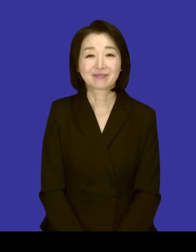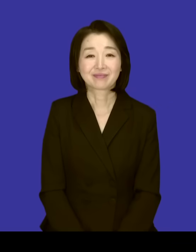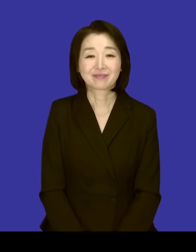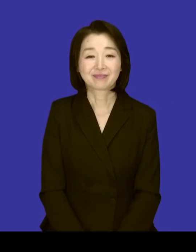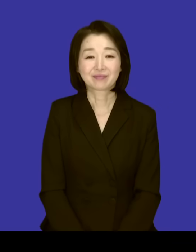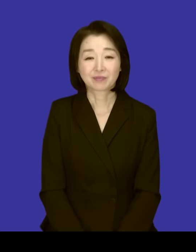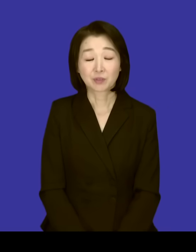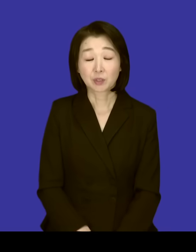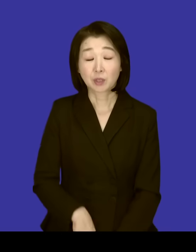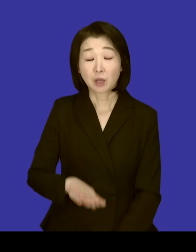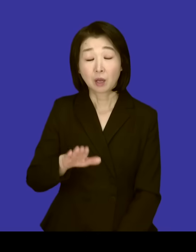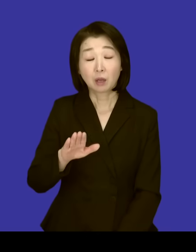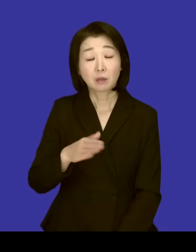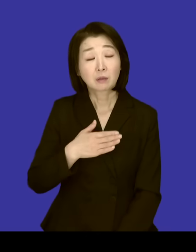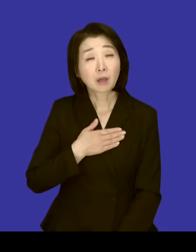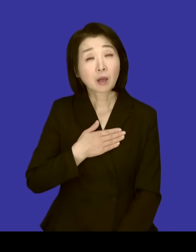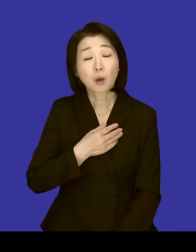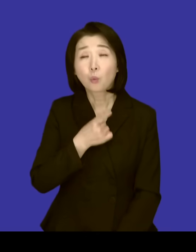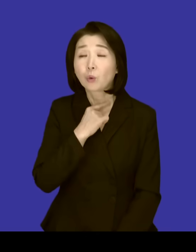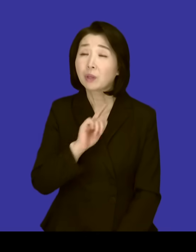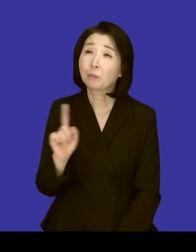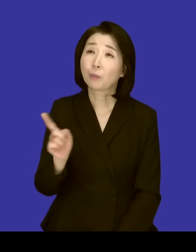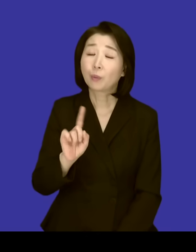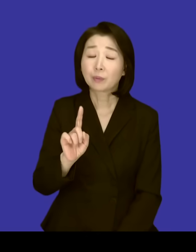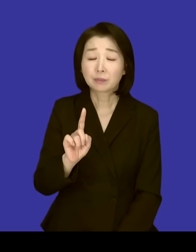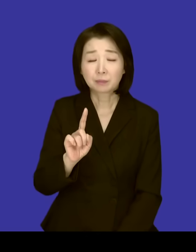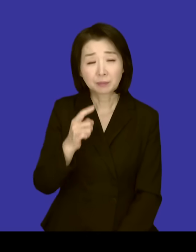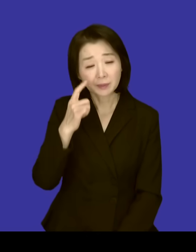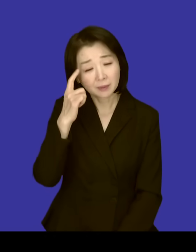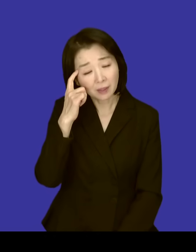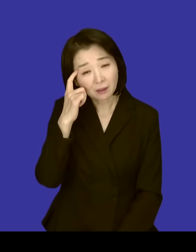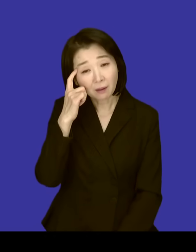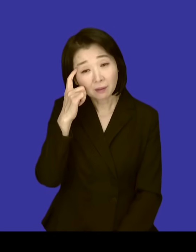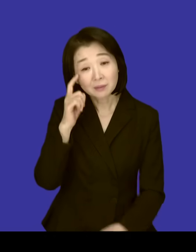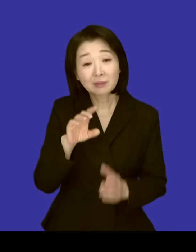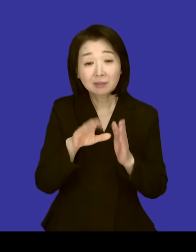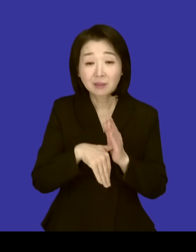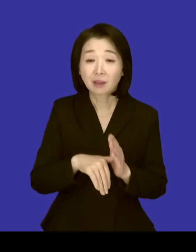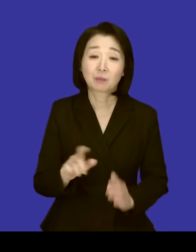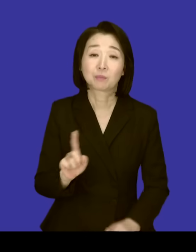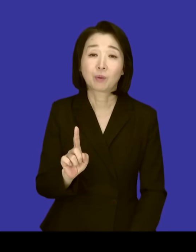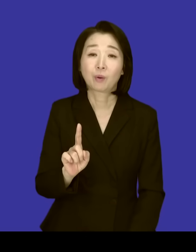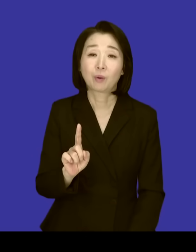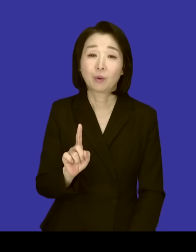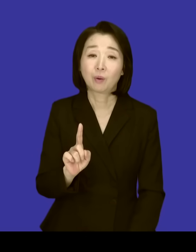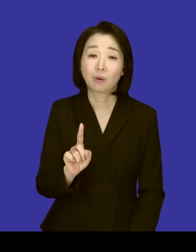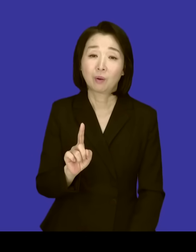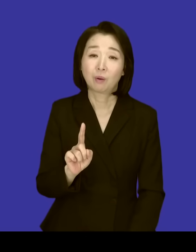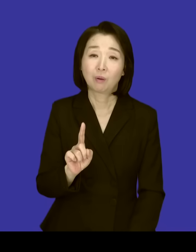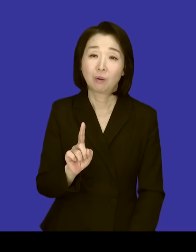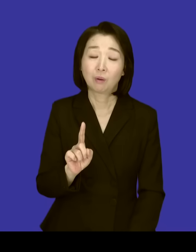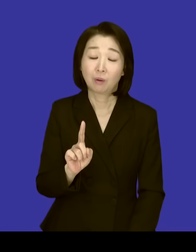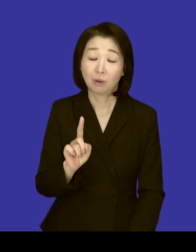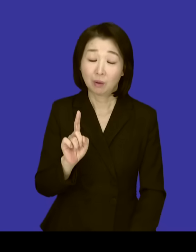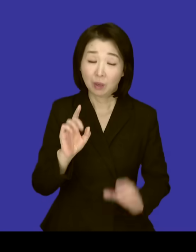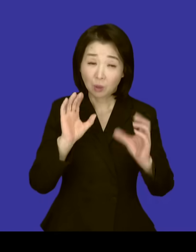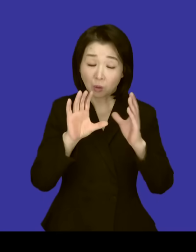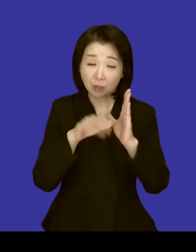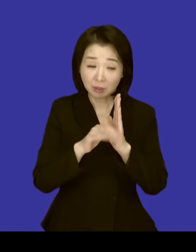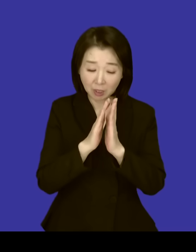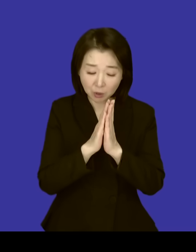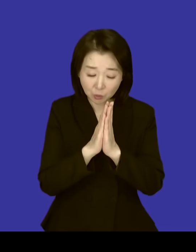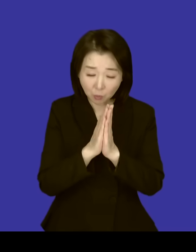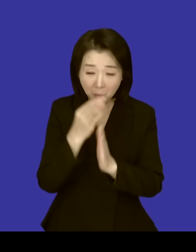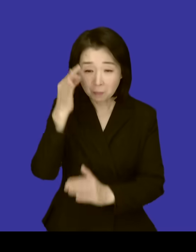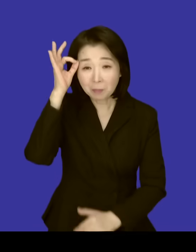이제 내가 뭘 하고 싶어 했지 이걸 좀 진지하게 생각을 해봤어요. 근데 그때 딱 어렸을 때 했던 기도가